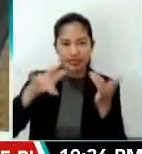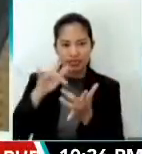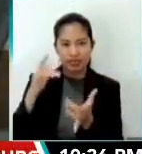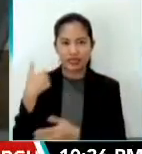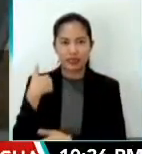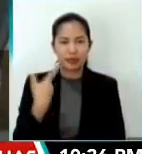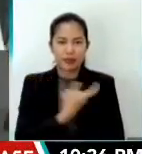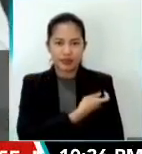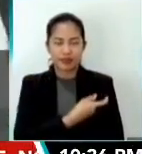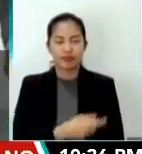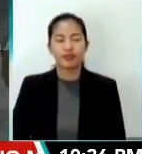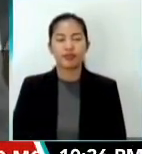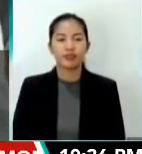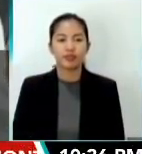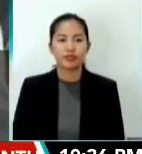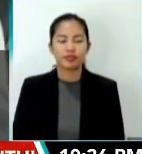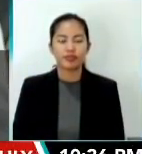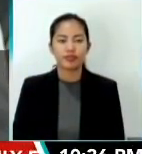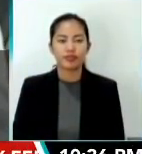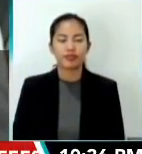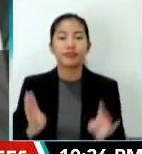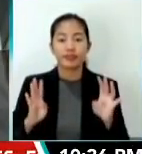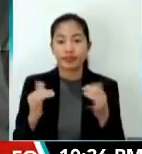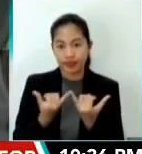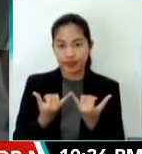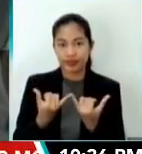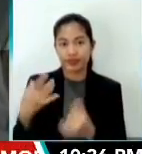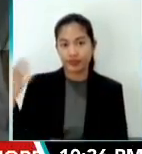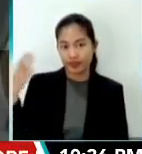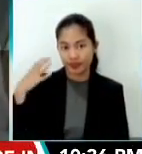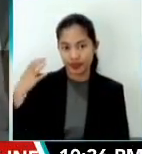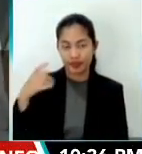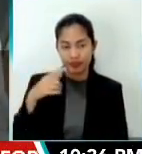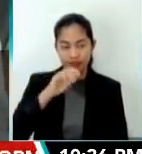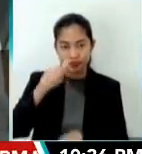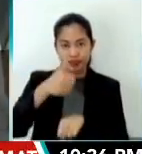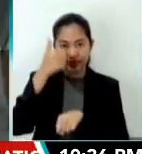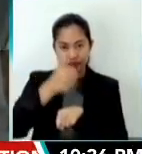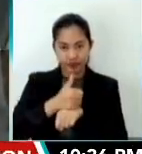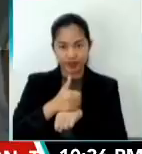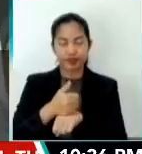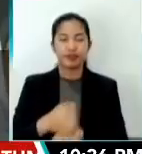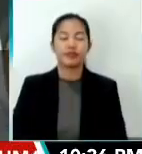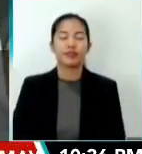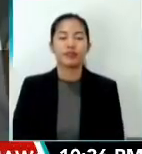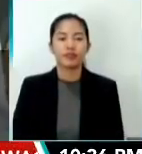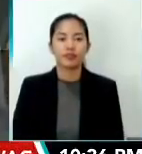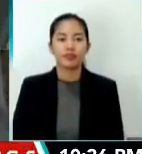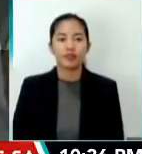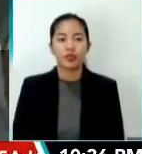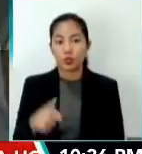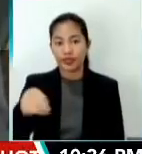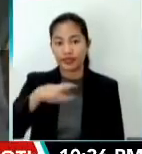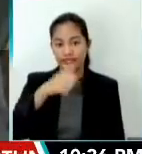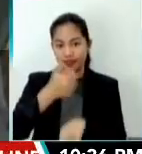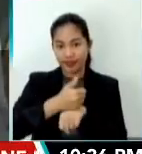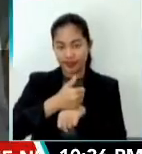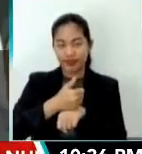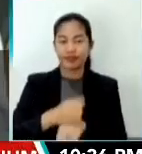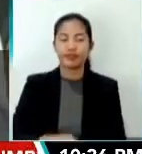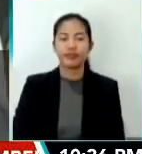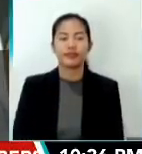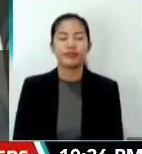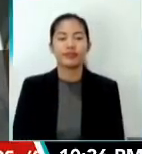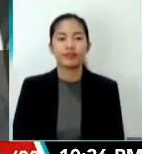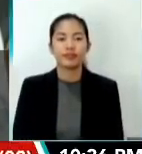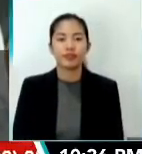Barangay Captains, you are put on notice and the order for